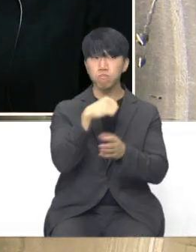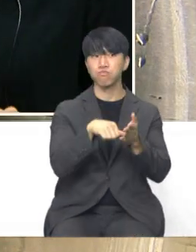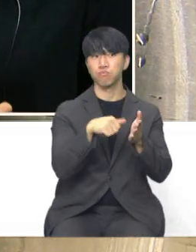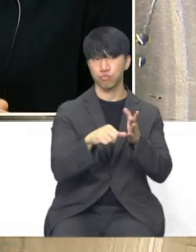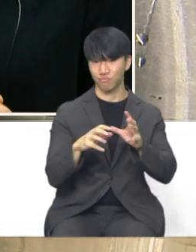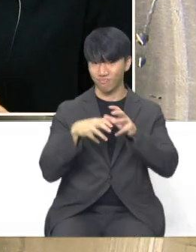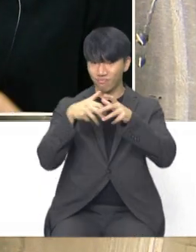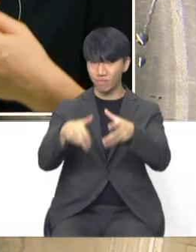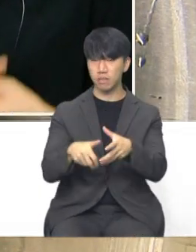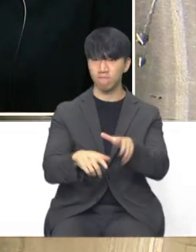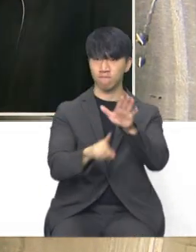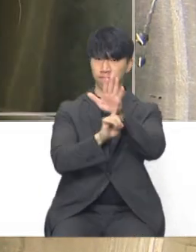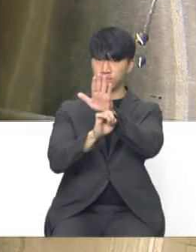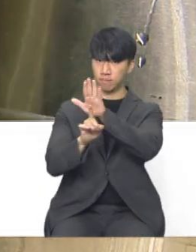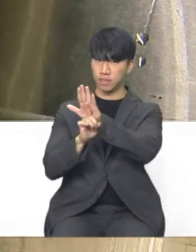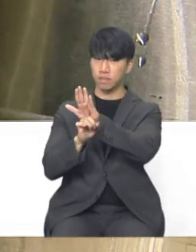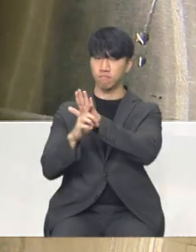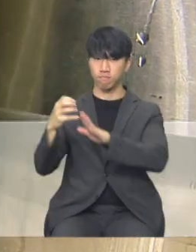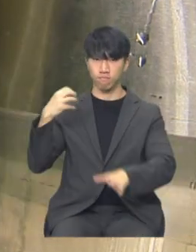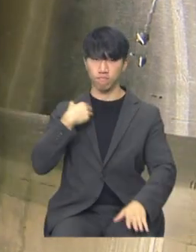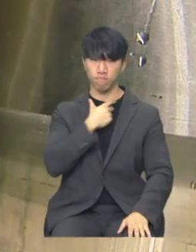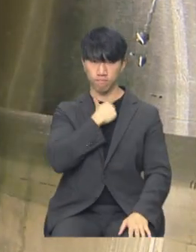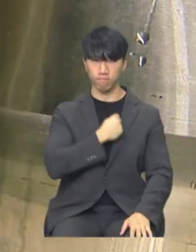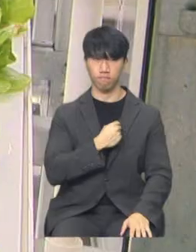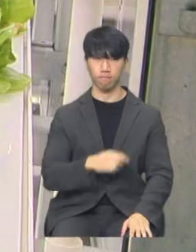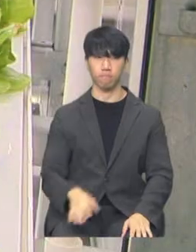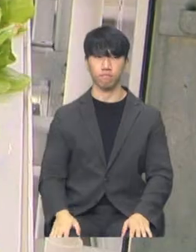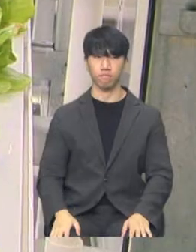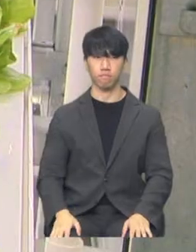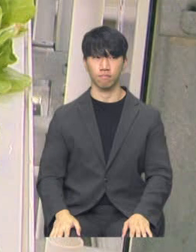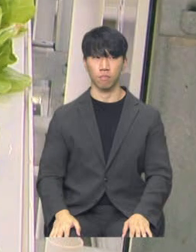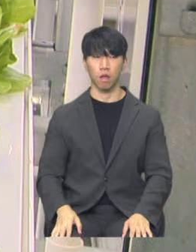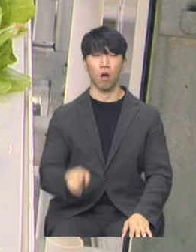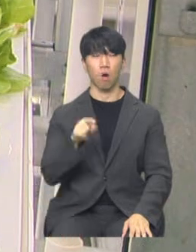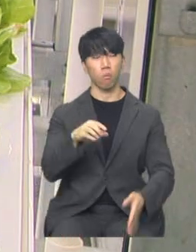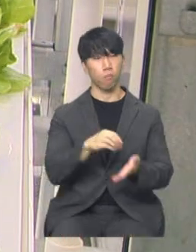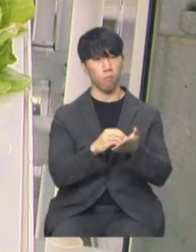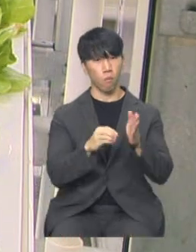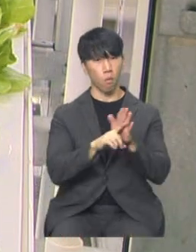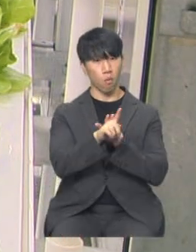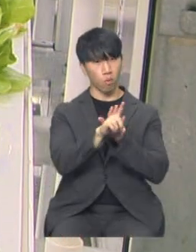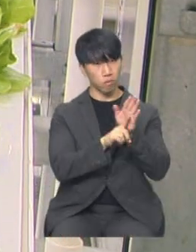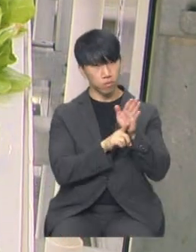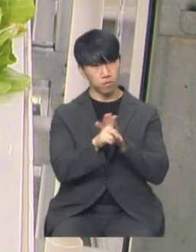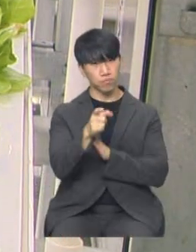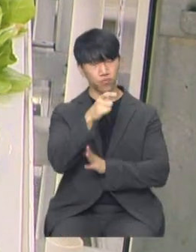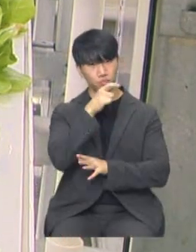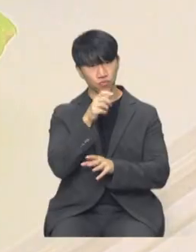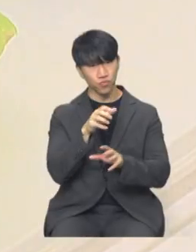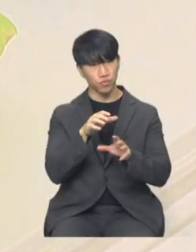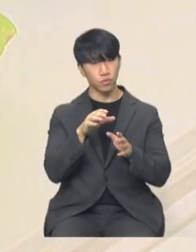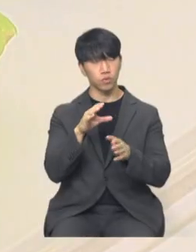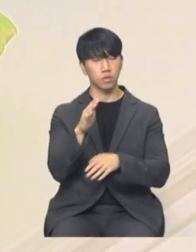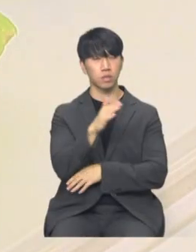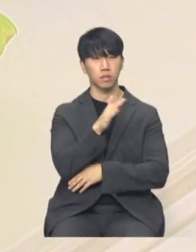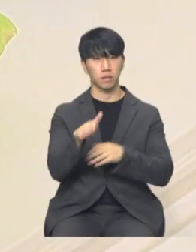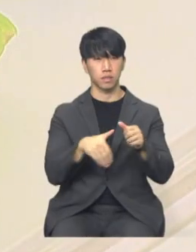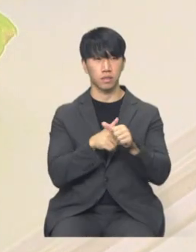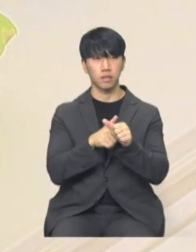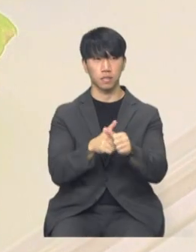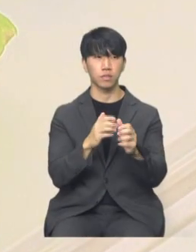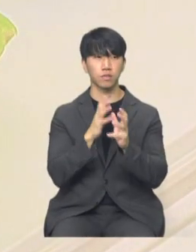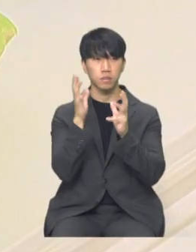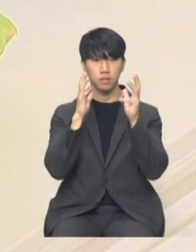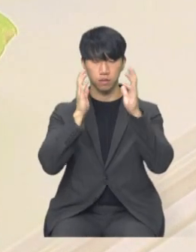세계에 알리고 그런 역할을 하고자. 일정한 온도와 습도, 채도 속에 길러지는 채소들. 유럽 품종